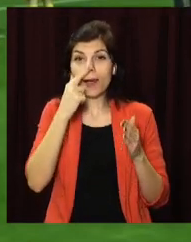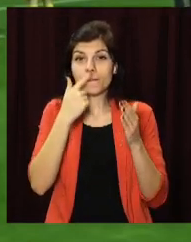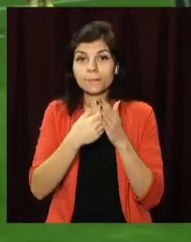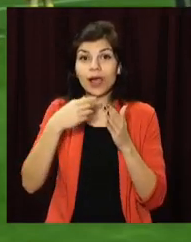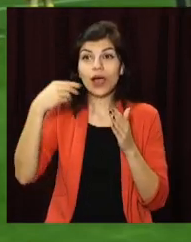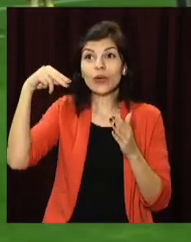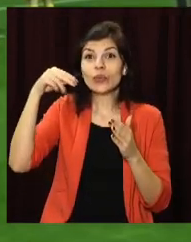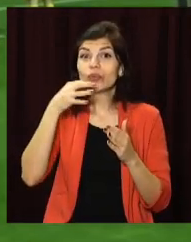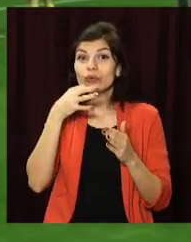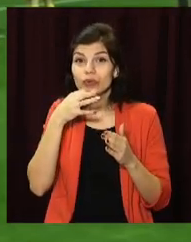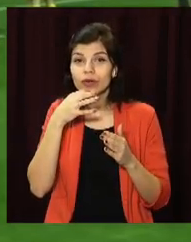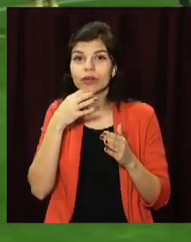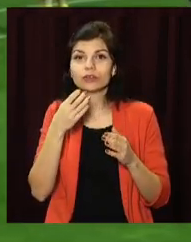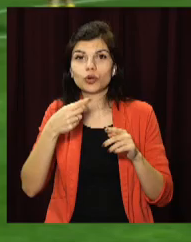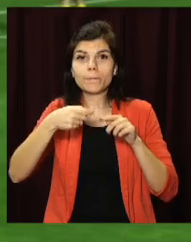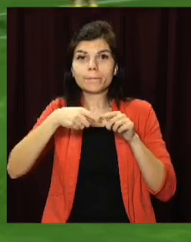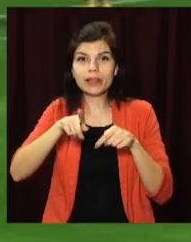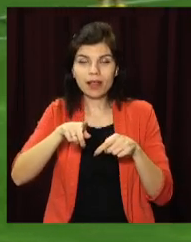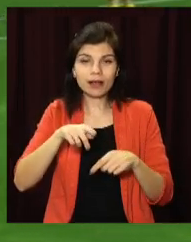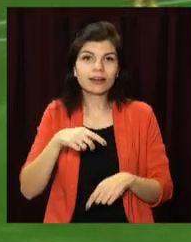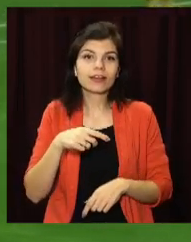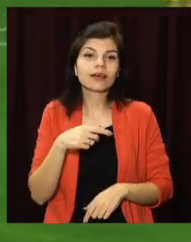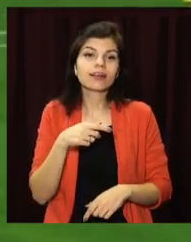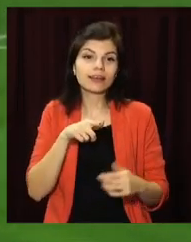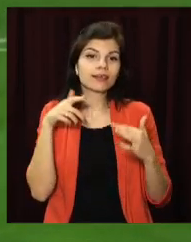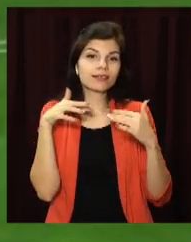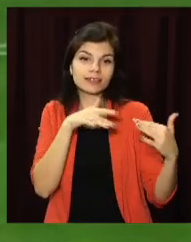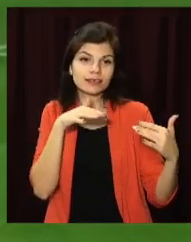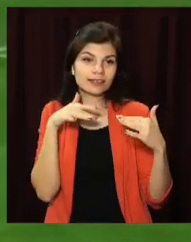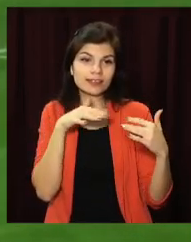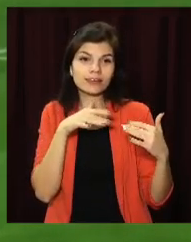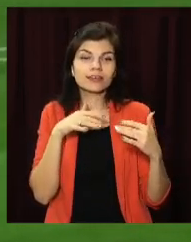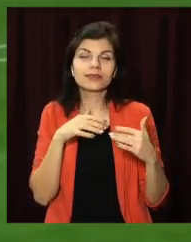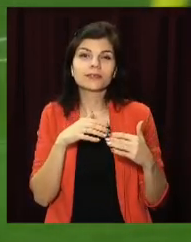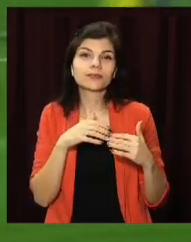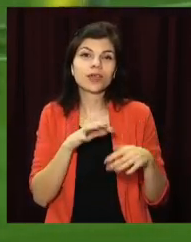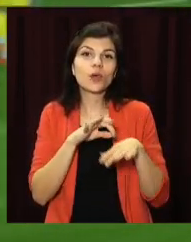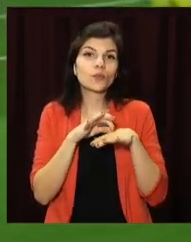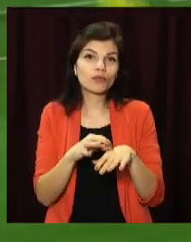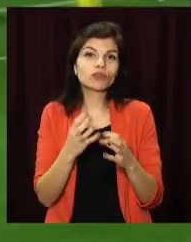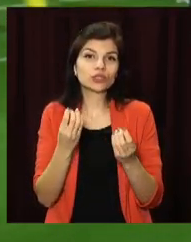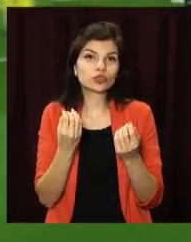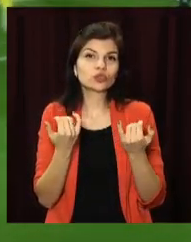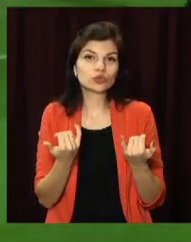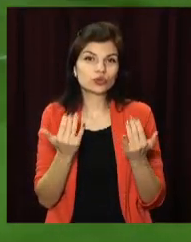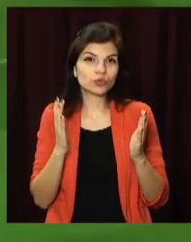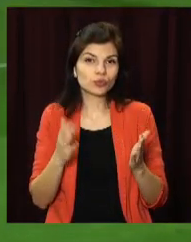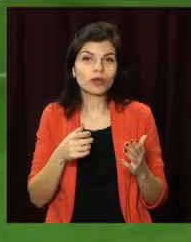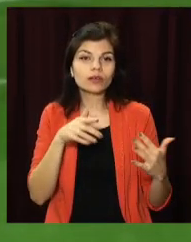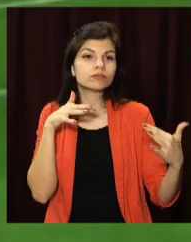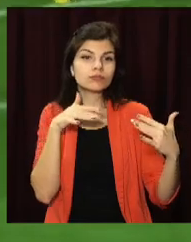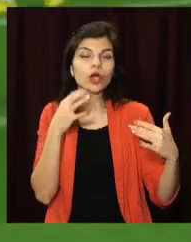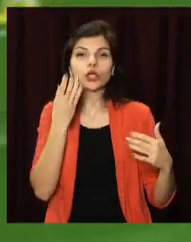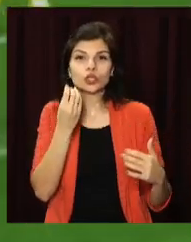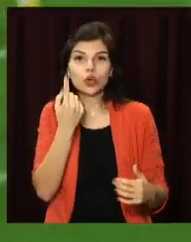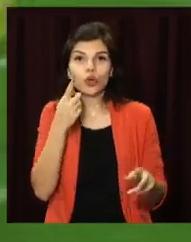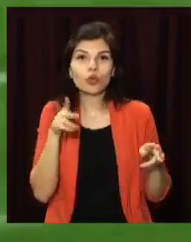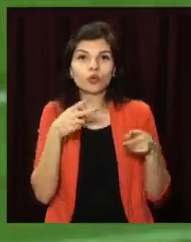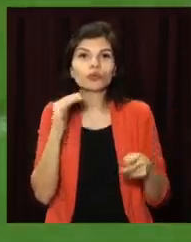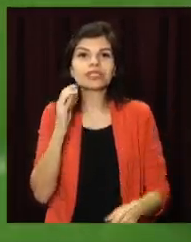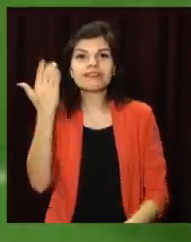вдало реалізував пенальті. Наступний свій спаринг команда Ігоря Йовічевича проведе сьогодні. Суперником дніпрян стане ще один клуб